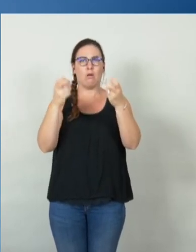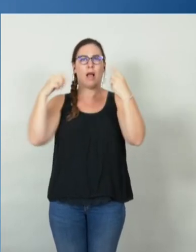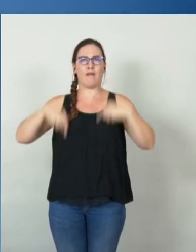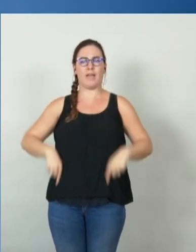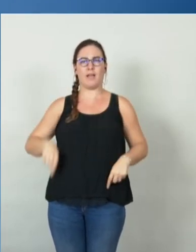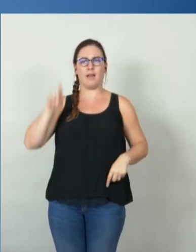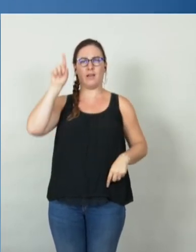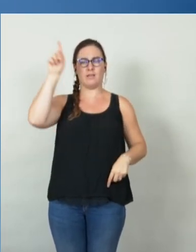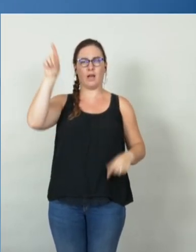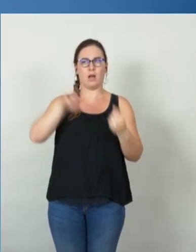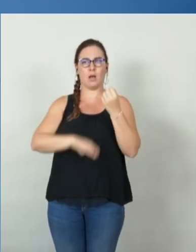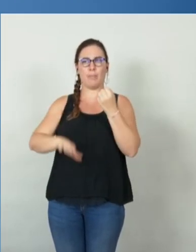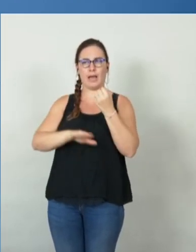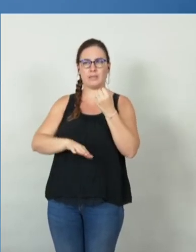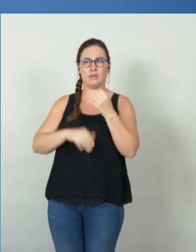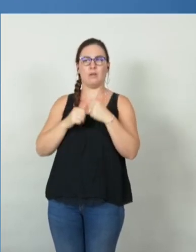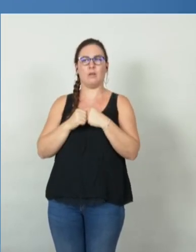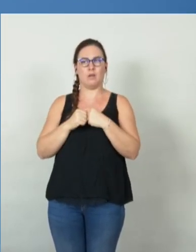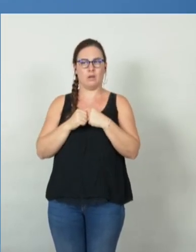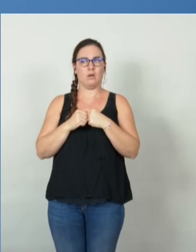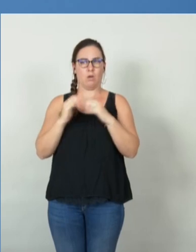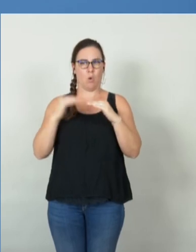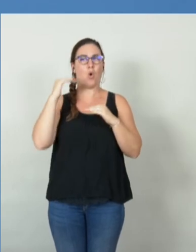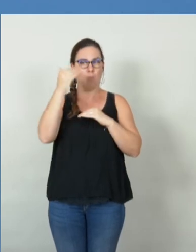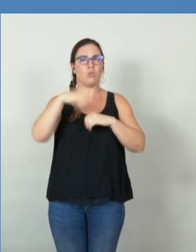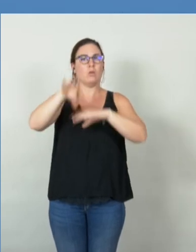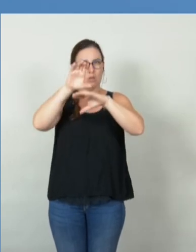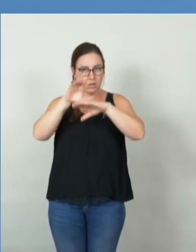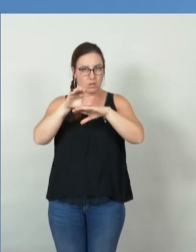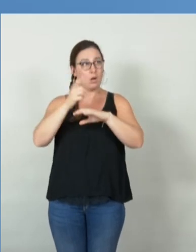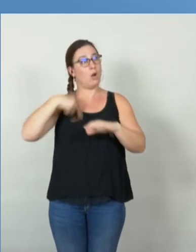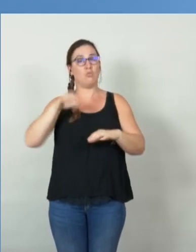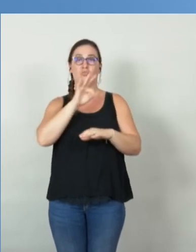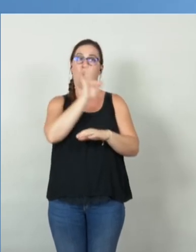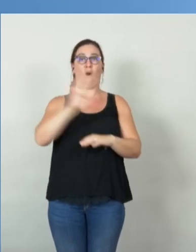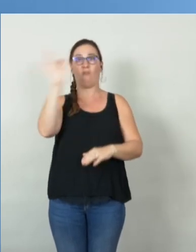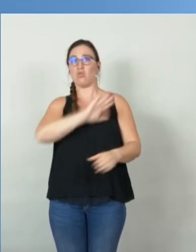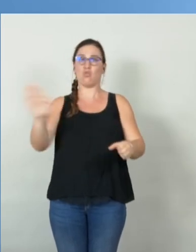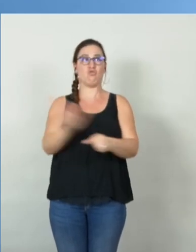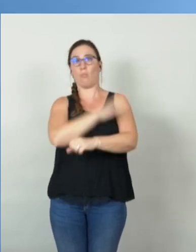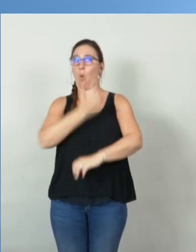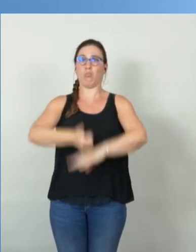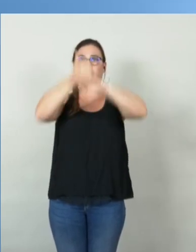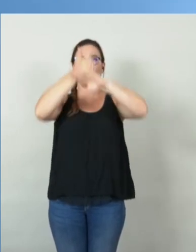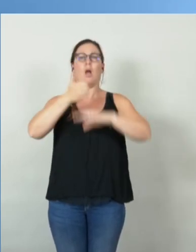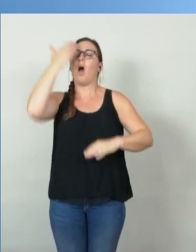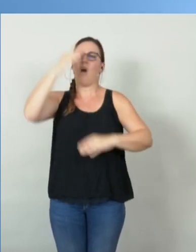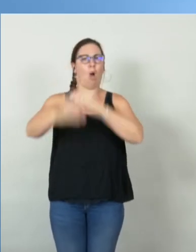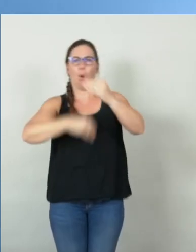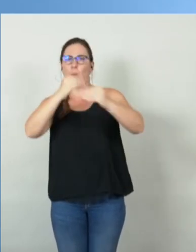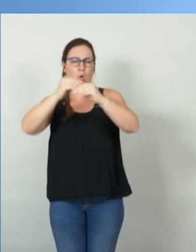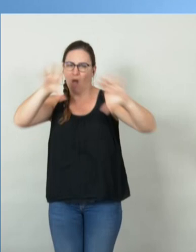les c'est hallucinant nous allons être les champions de France alors je sais bien qu'on veut sauver la planète ok